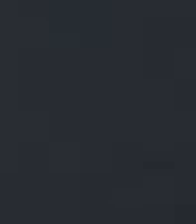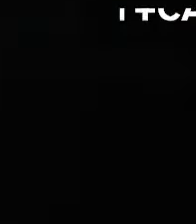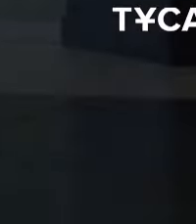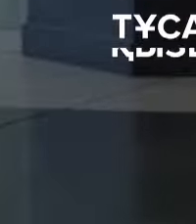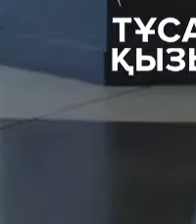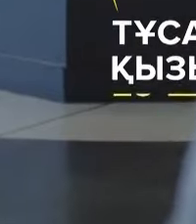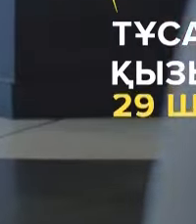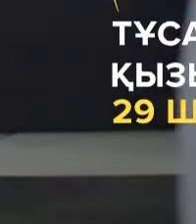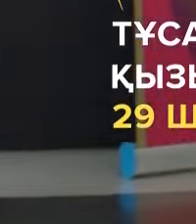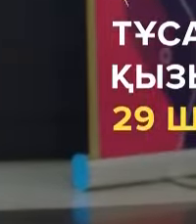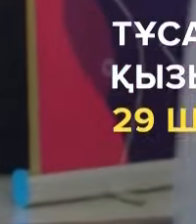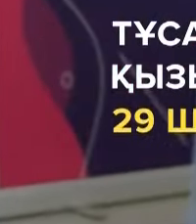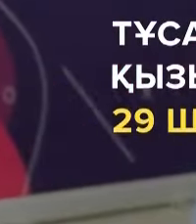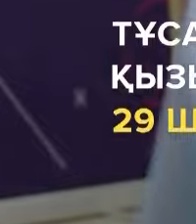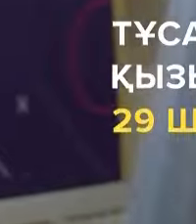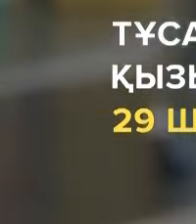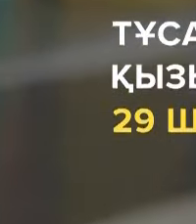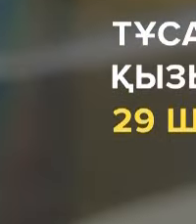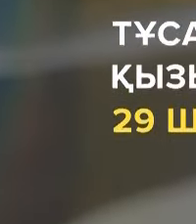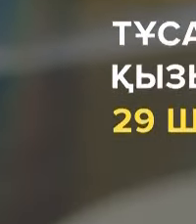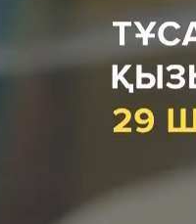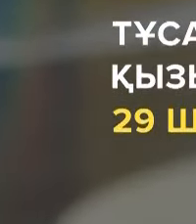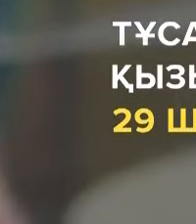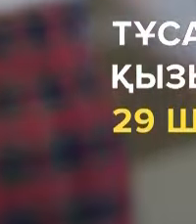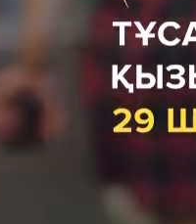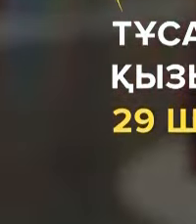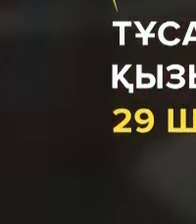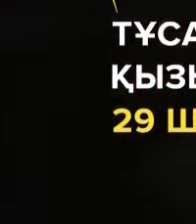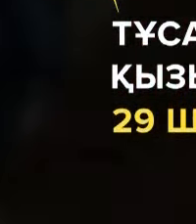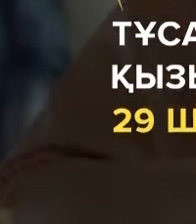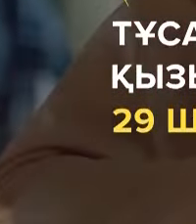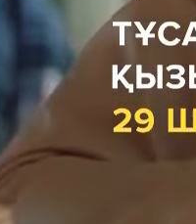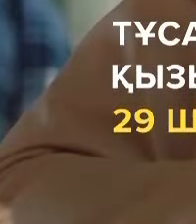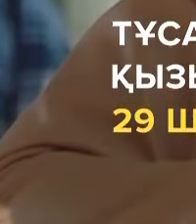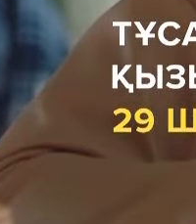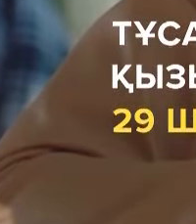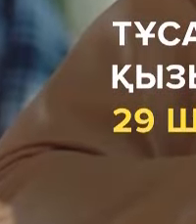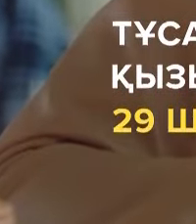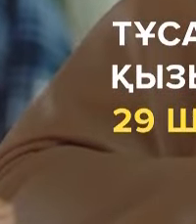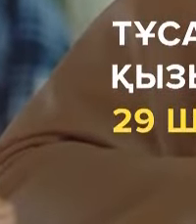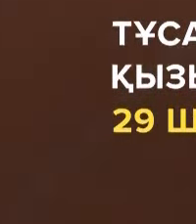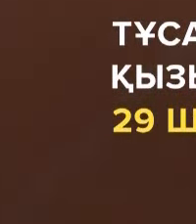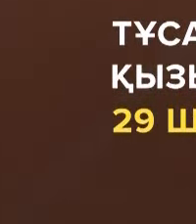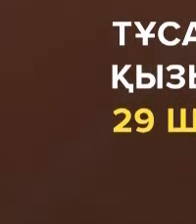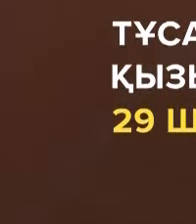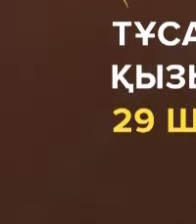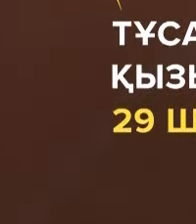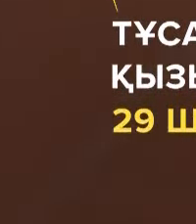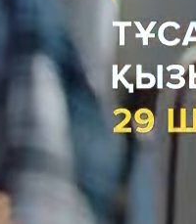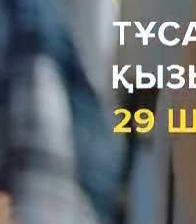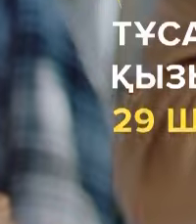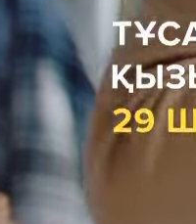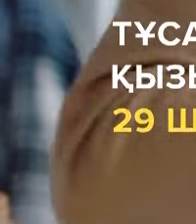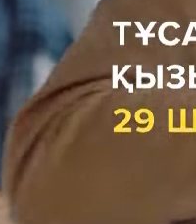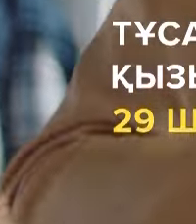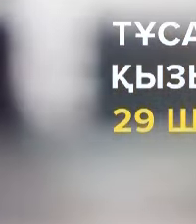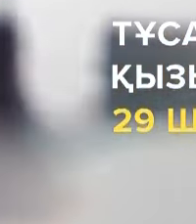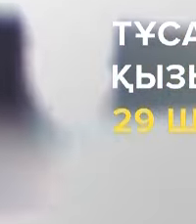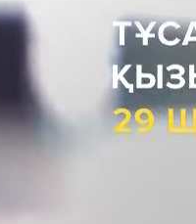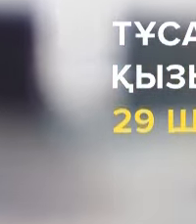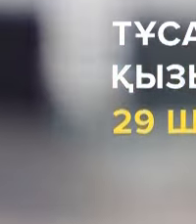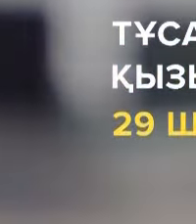Тұсаукесер. Қызым, жемпірің қайда? Қазір кем ханым. Тездет, қазір іс-шара басталады. Апа мұғалім болғандықтан сәл қаталдым. Біз туралы білмейтін сияқты.